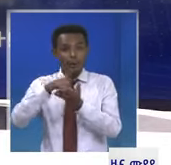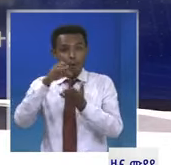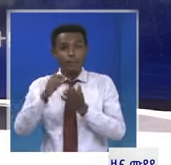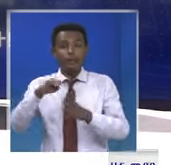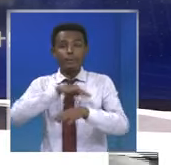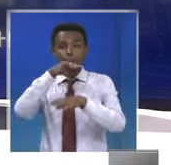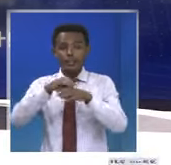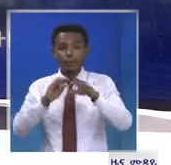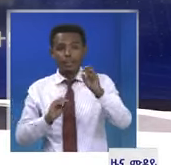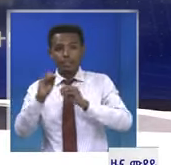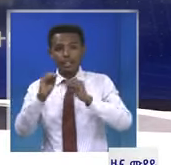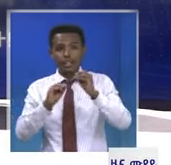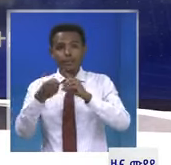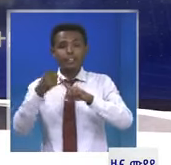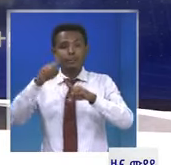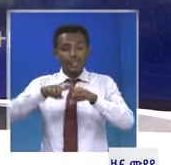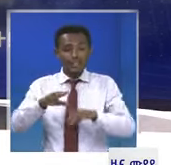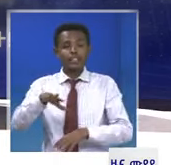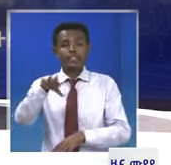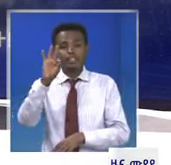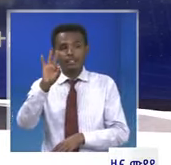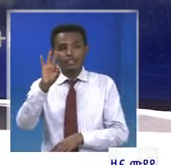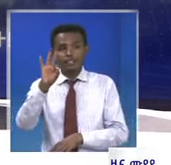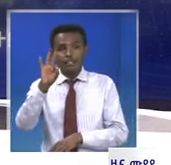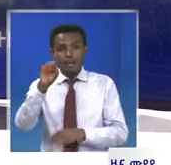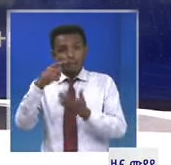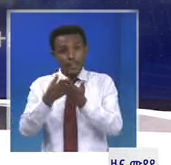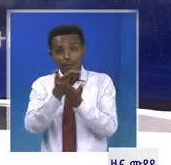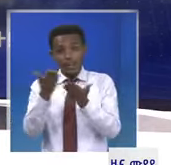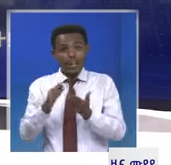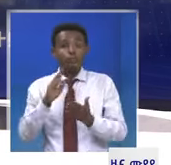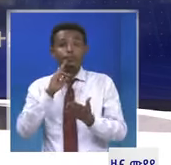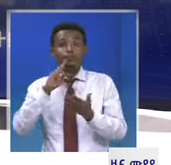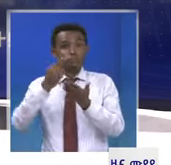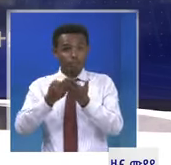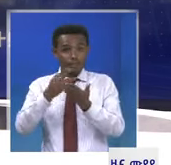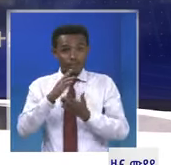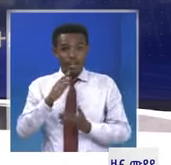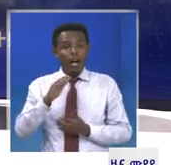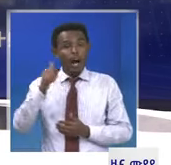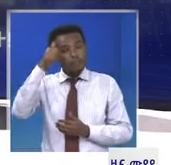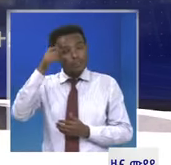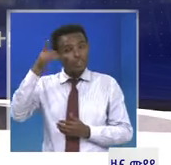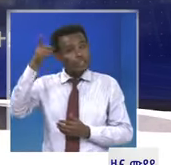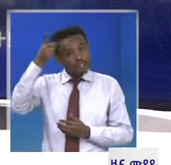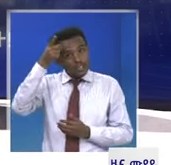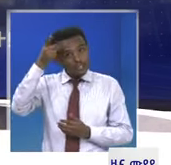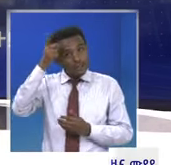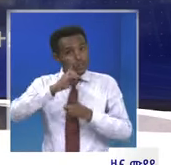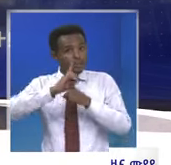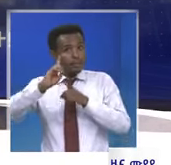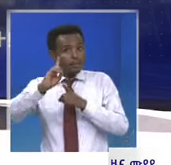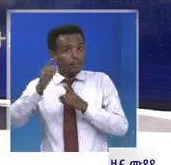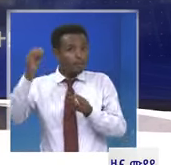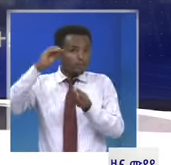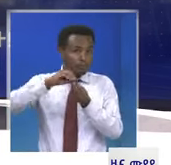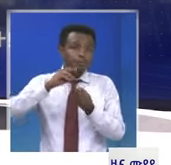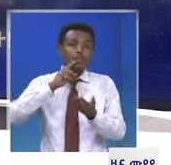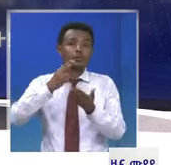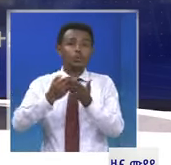እንቅስቃሴዋ እየተመለሰች ትገኛለች በዚህ ጉዳይ ላይ ዘጋቢያችን አብዮቲክ ዛው በቀጥታ መስመራችን ተጨማሪ መረጃዎችን